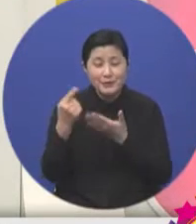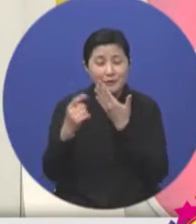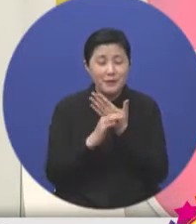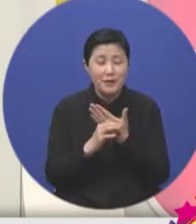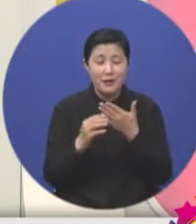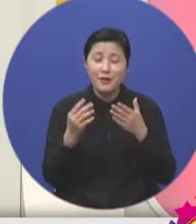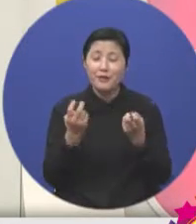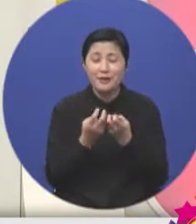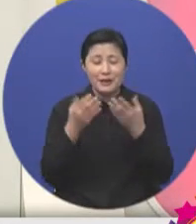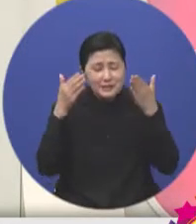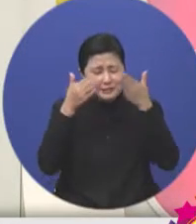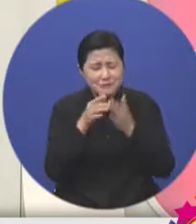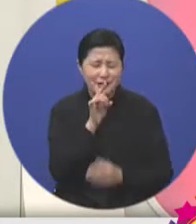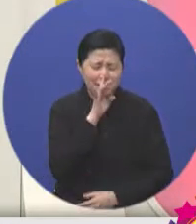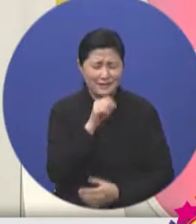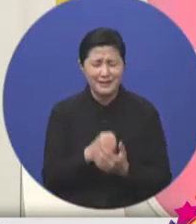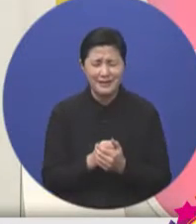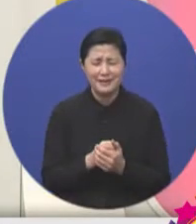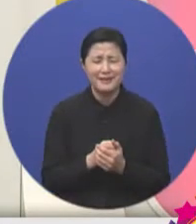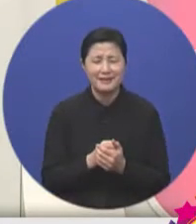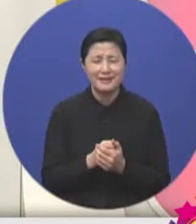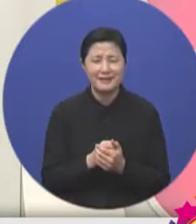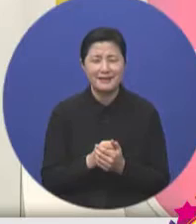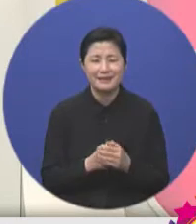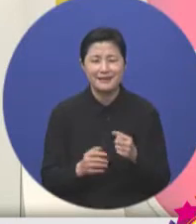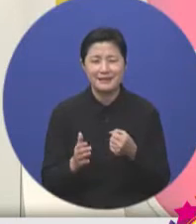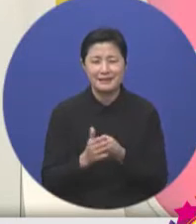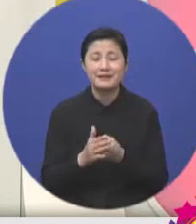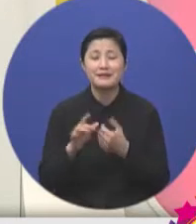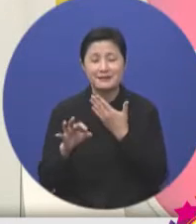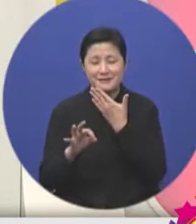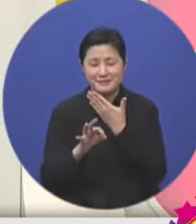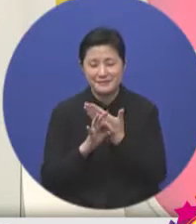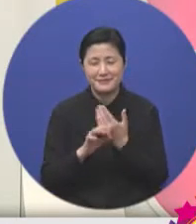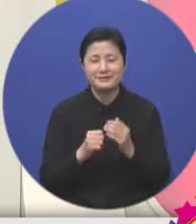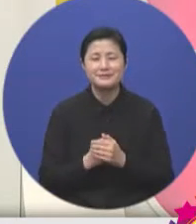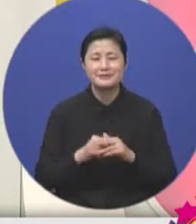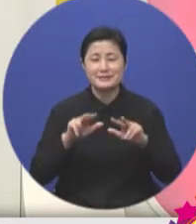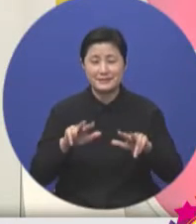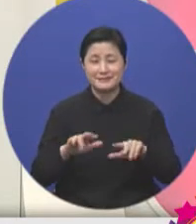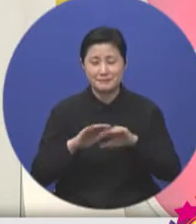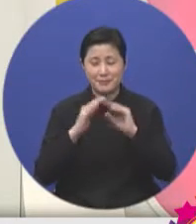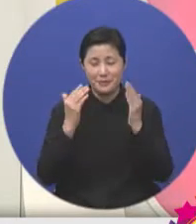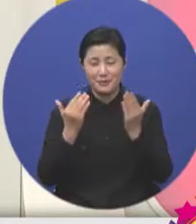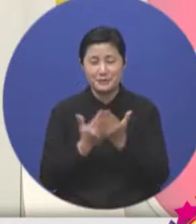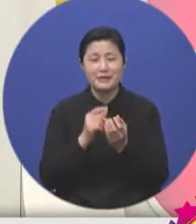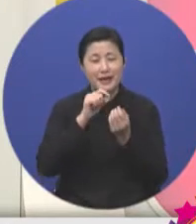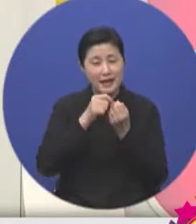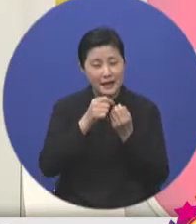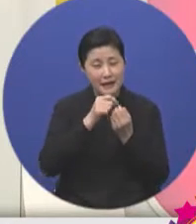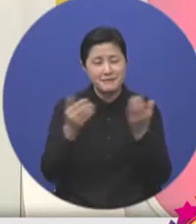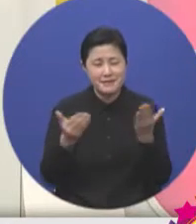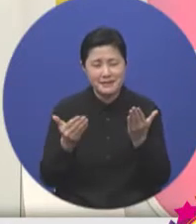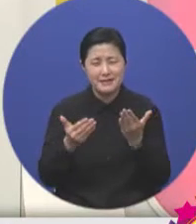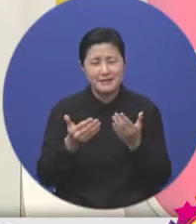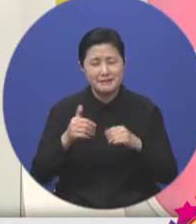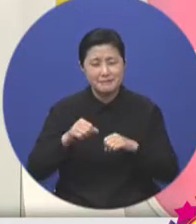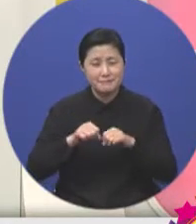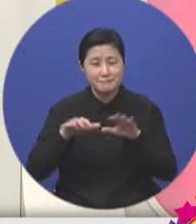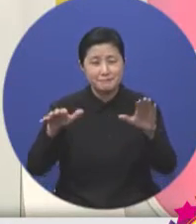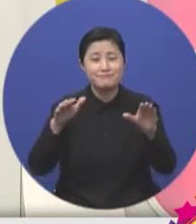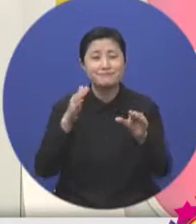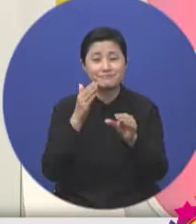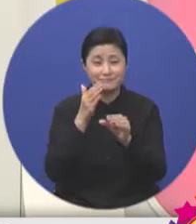안 되겠어요. 그래, 손님이 문제야, 지금. 자, 그러면요. 네네. 지금 뭐, 다들 감, 귤, 뭐, 작업하러 다 가셨으니까,